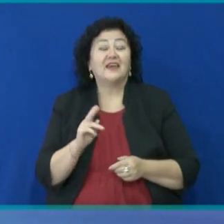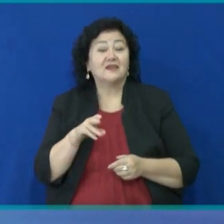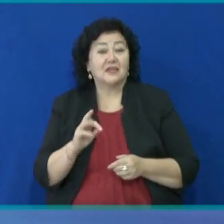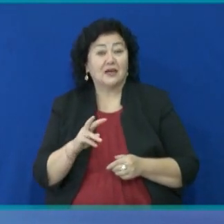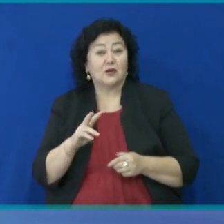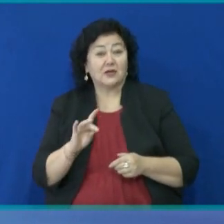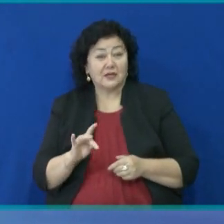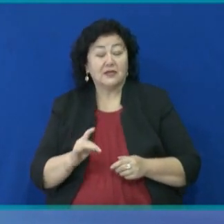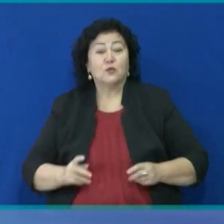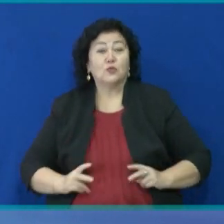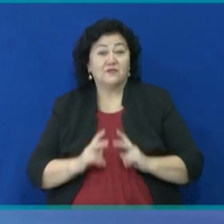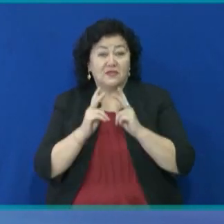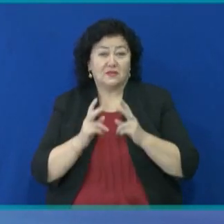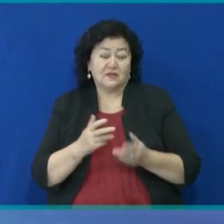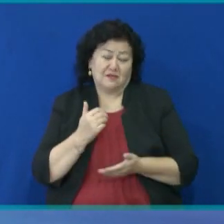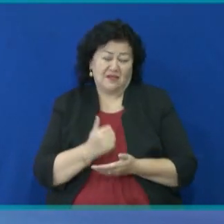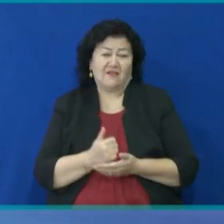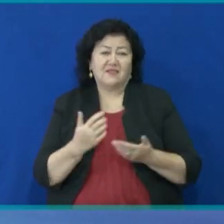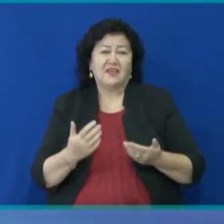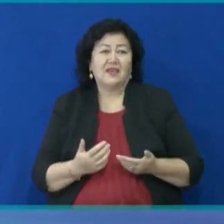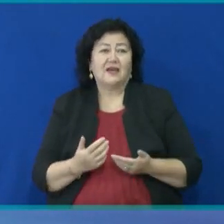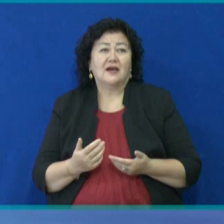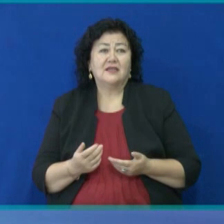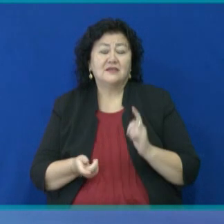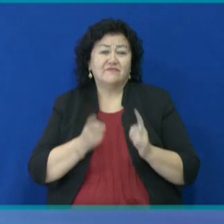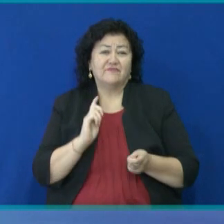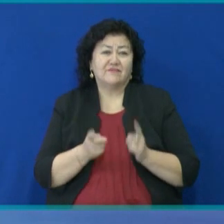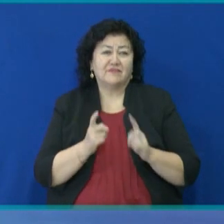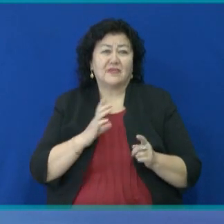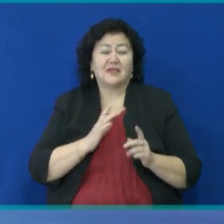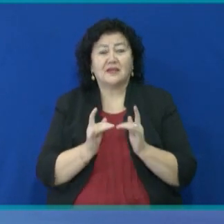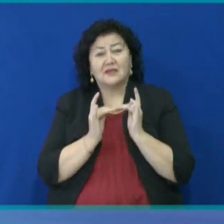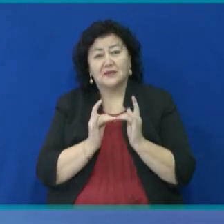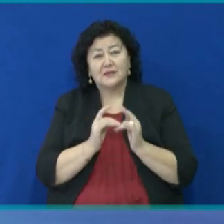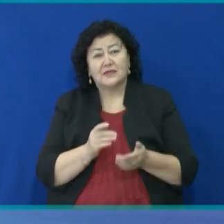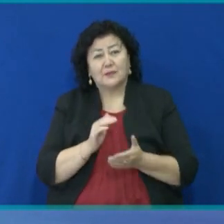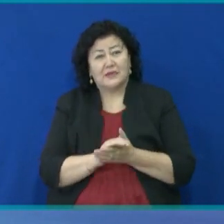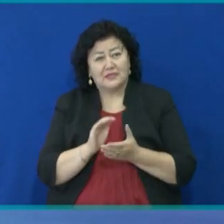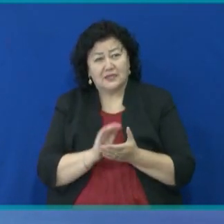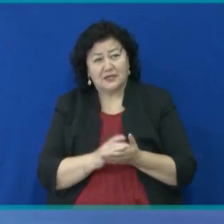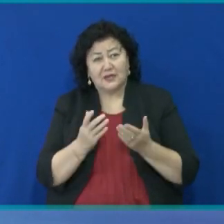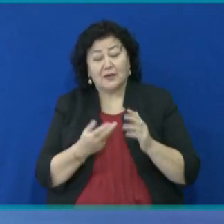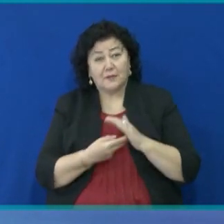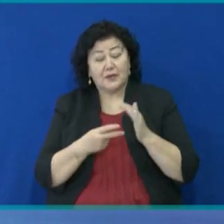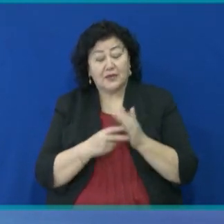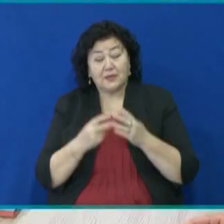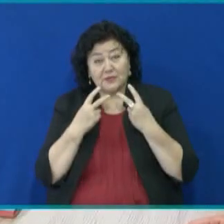жалпы жиналысы өтті. Оқу орын басшылары университет жатақханасымен танысып, жастардың жобаларын